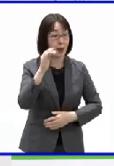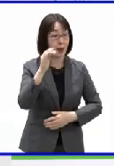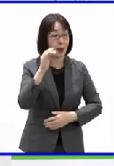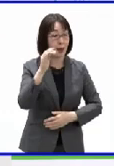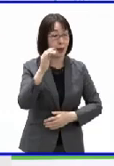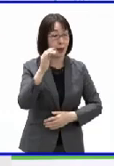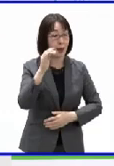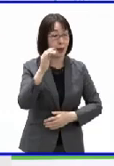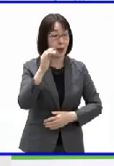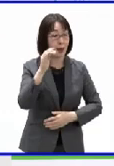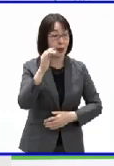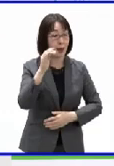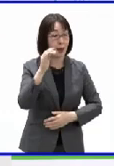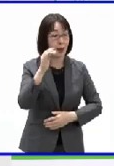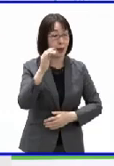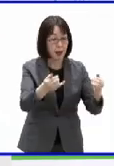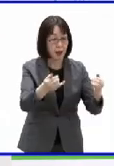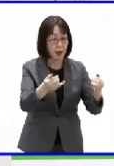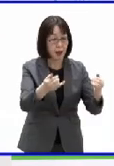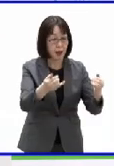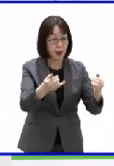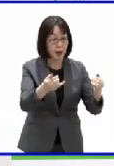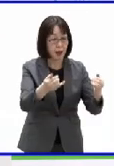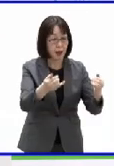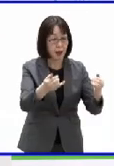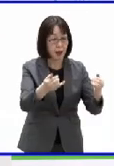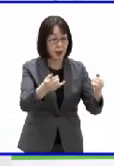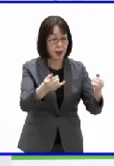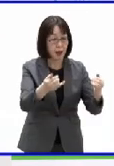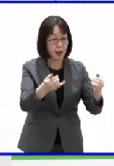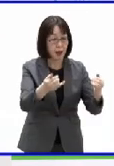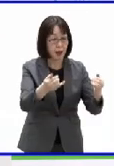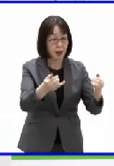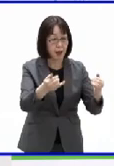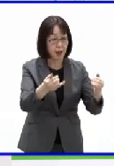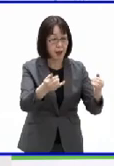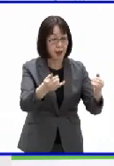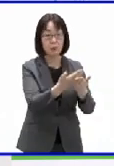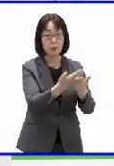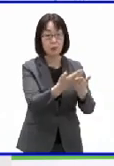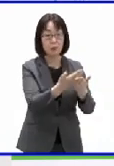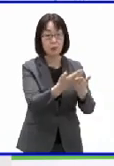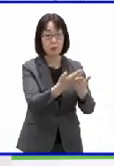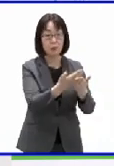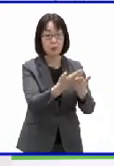から支援を依頼されたのか、それは出馬要請というニュアンスだったのかお伺いします。